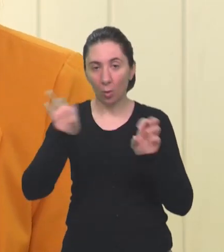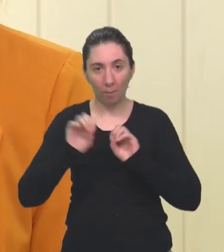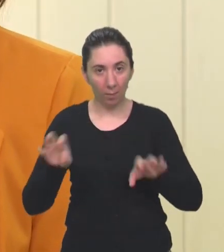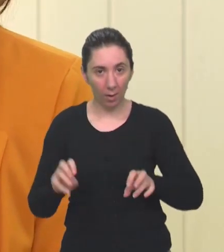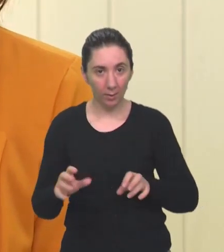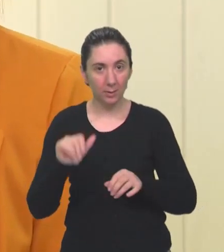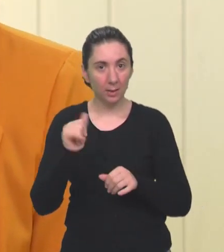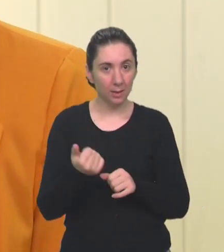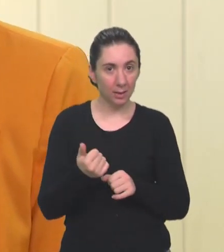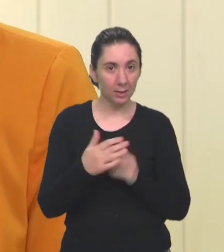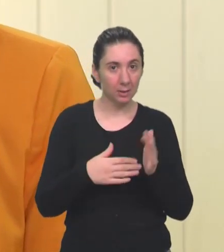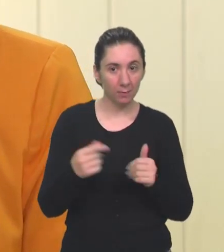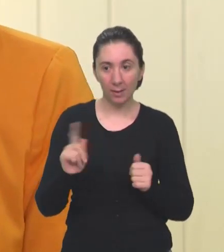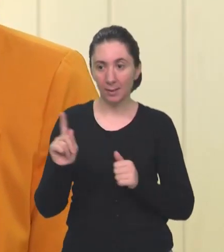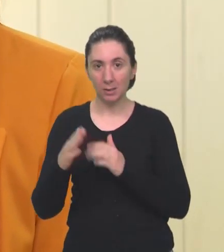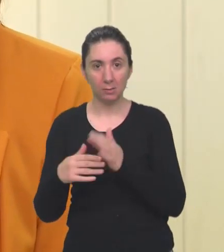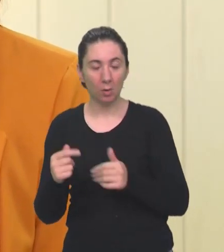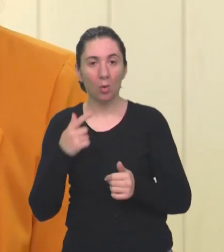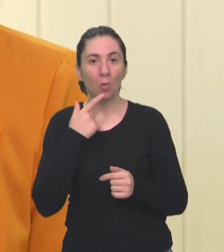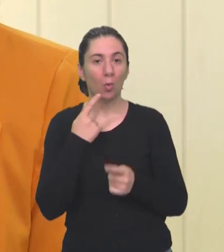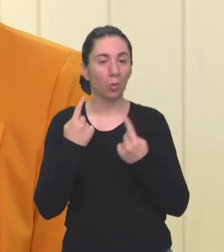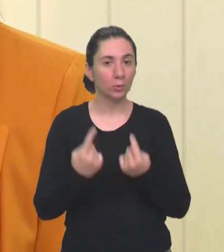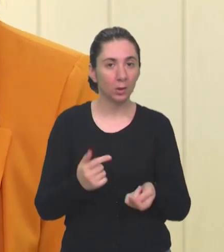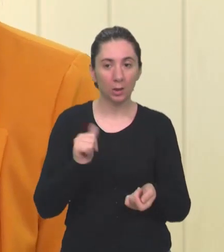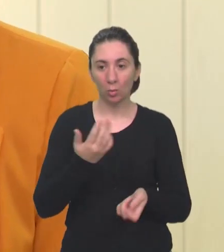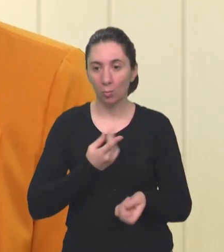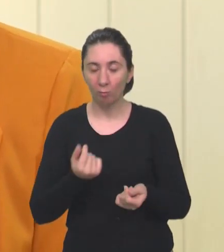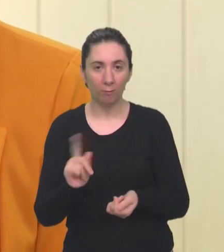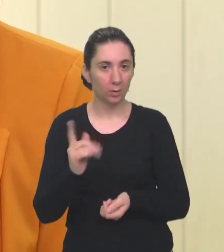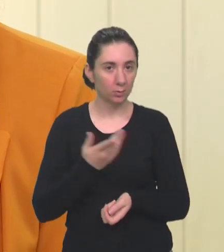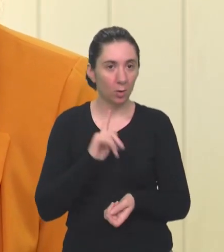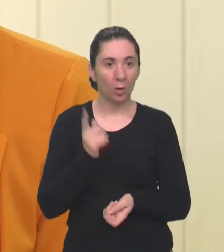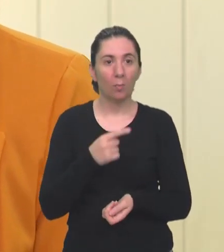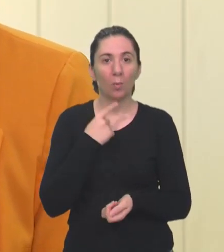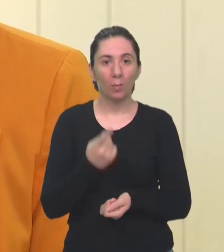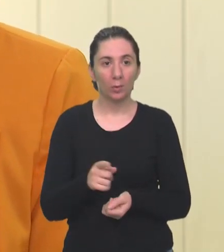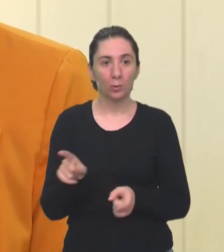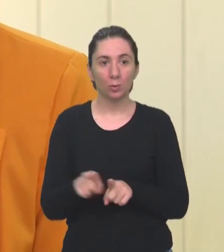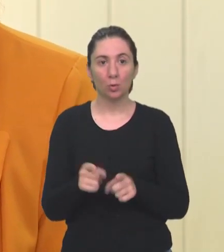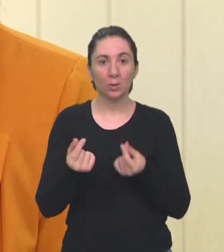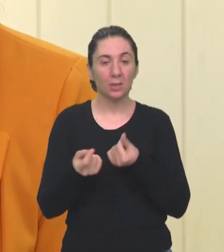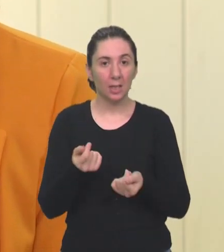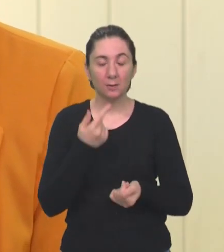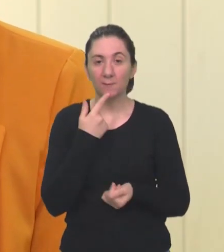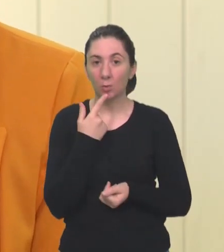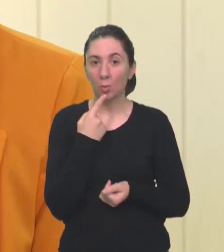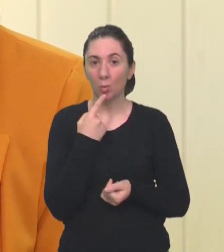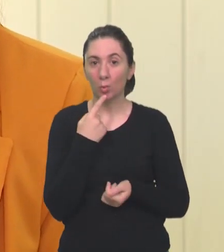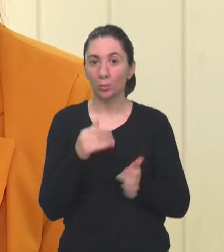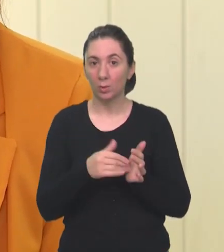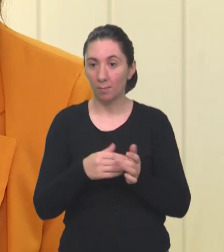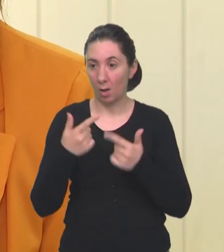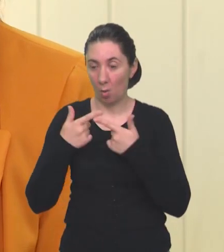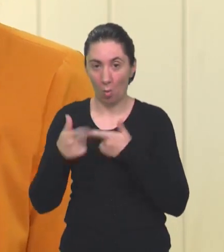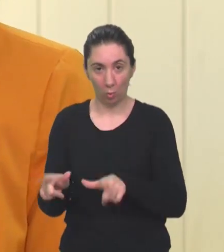informacije jeste zadovoljili, niste zadovoljili, u kojem ste stanju. Moramo isto tako iznijeti činjenicu da su nam sredstva koja su nam trebala